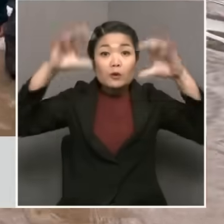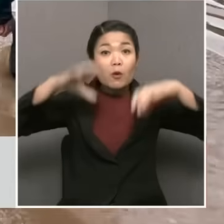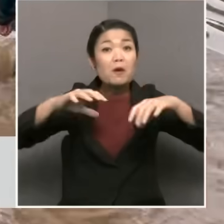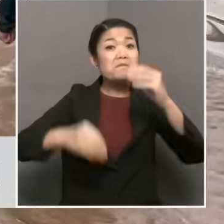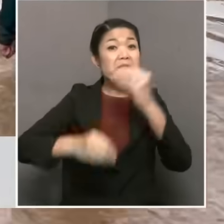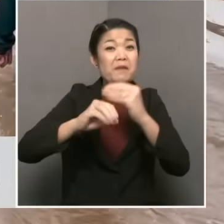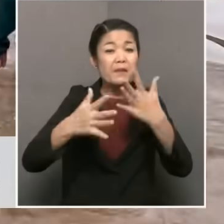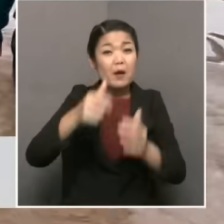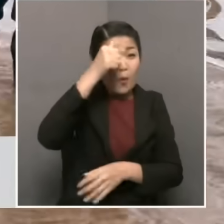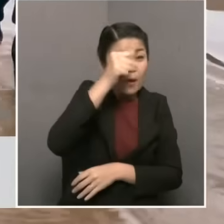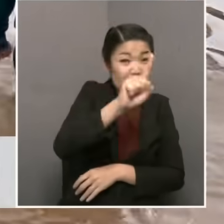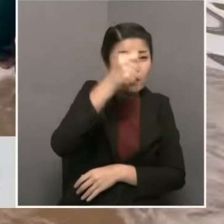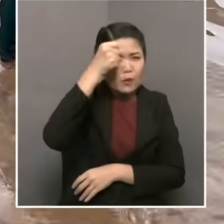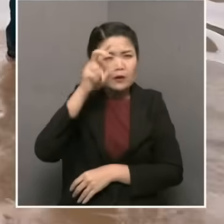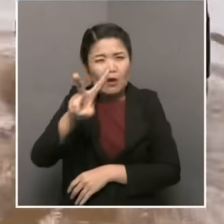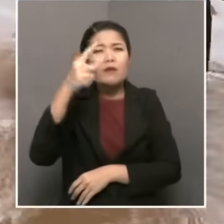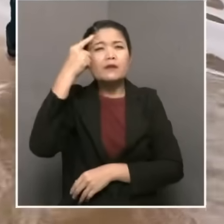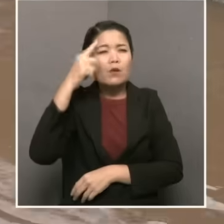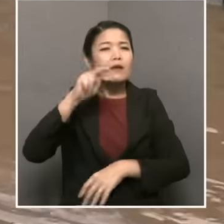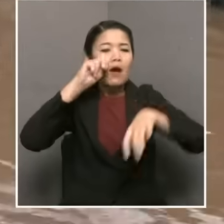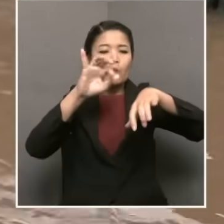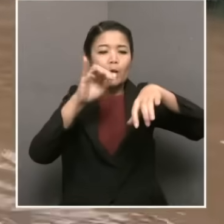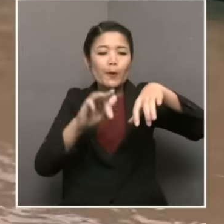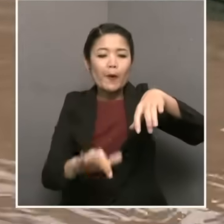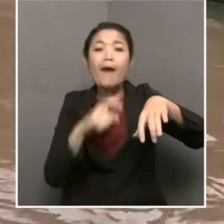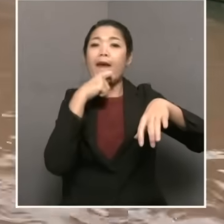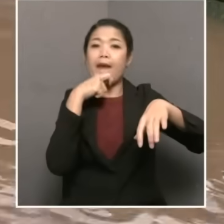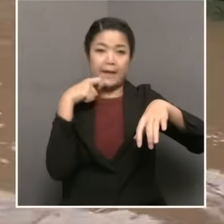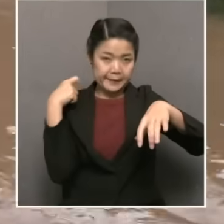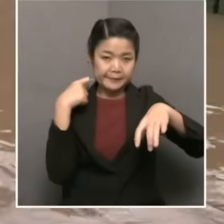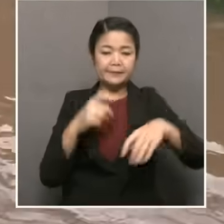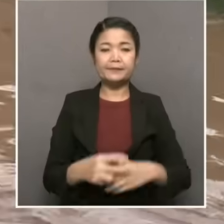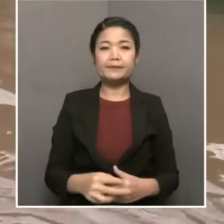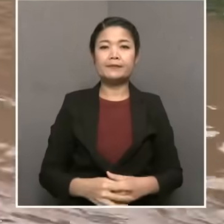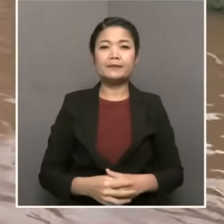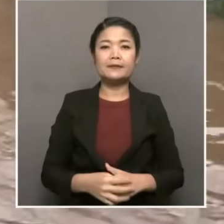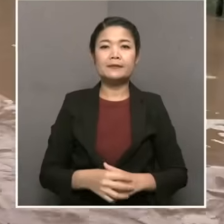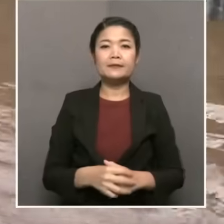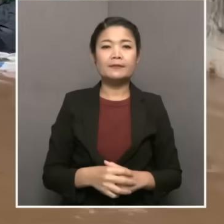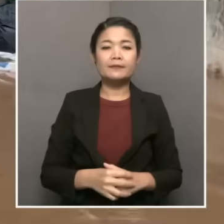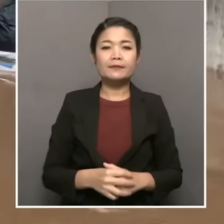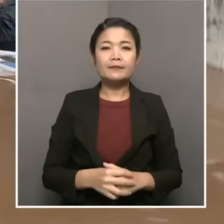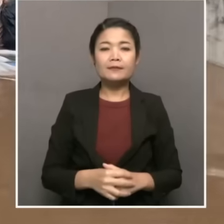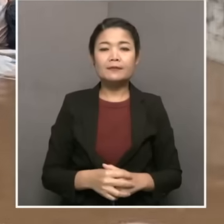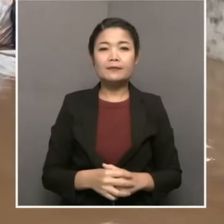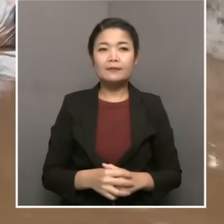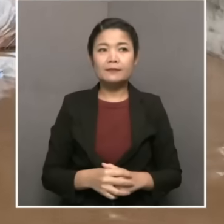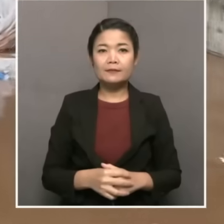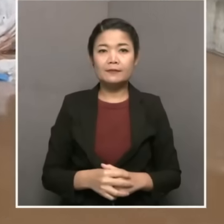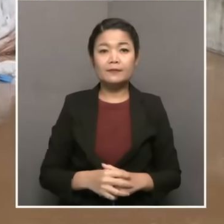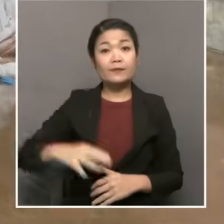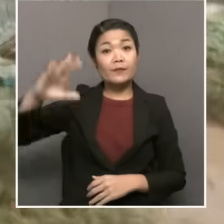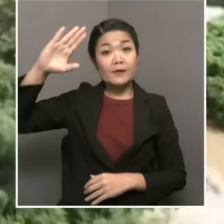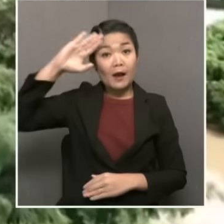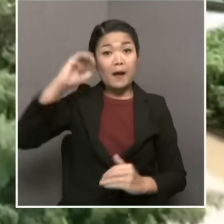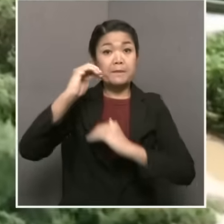1-2วันนี้ระดับน้ำน่าจะลดลงและกลับเข้าสู่ภาวะปกติค่ะขณะที่หน่วยบัญชาการทหาร